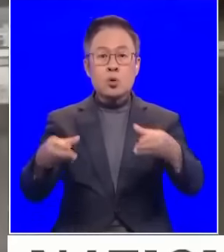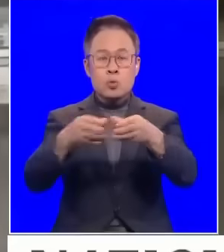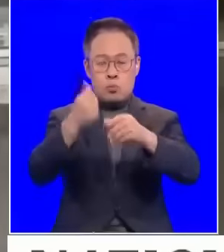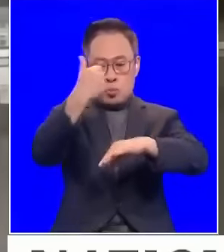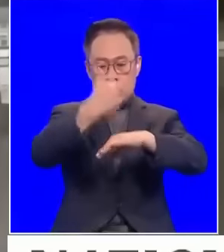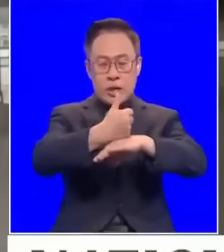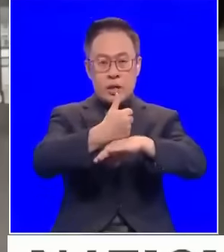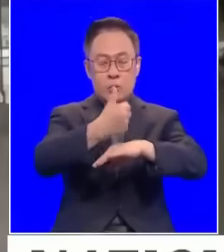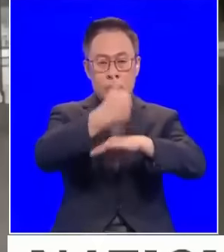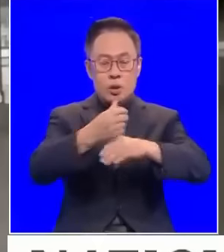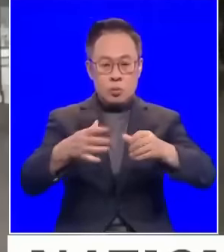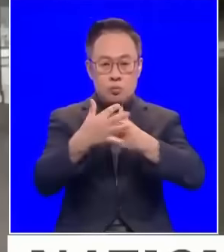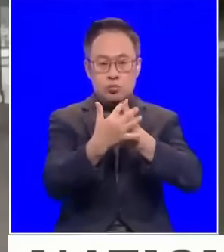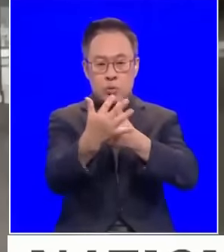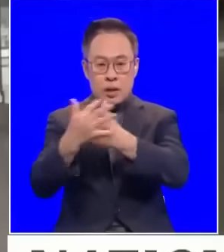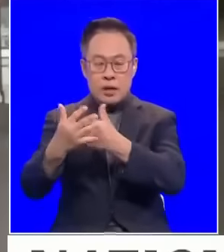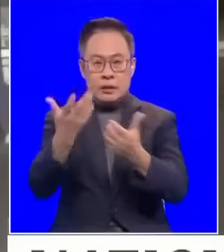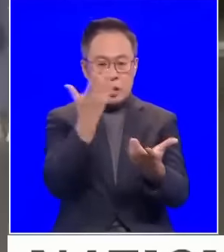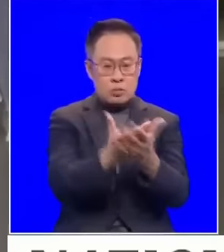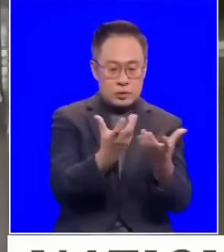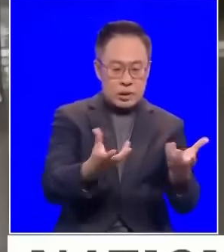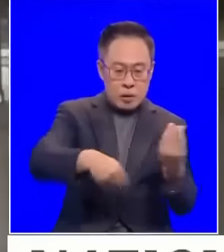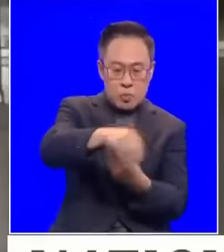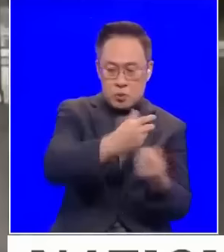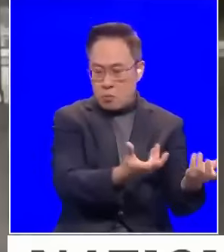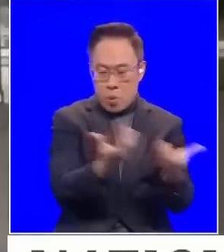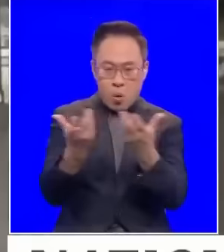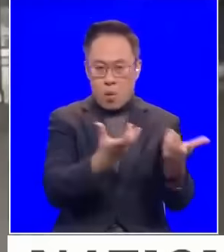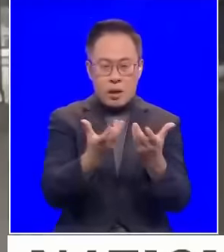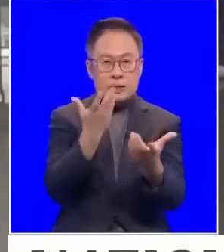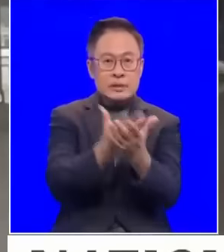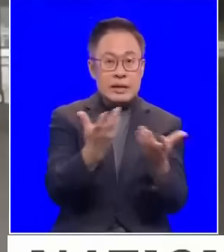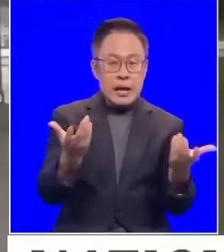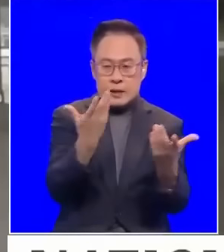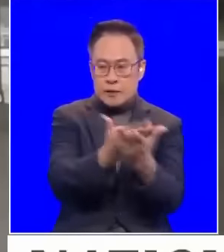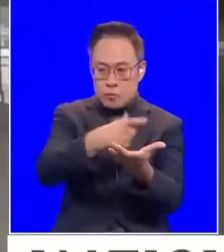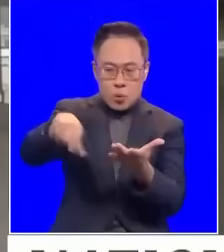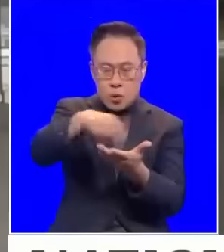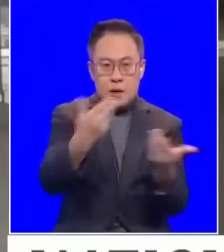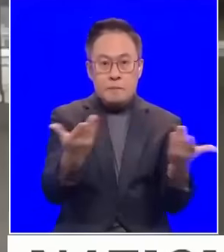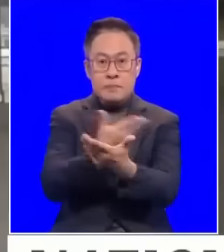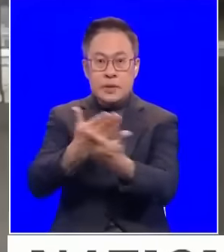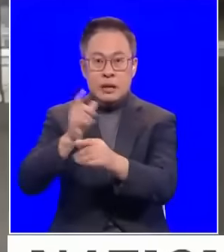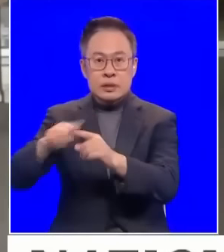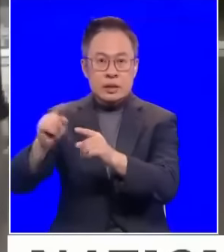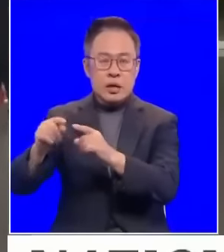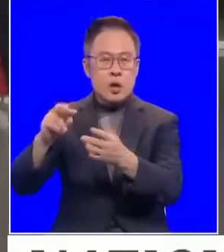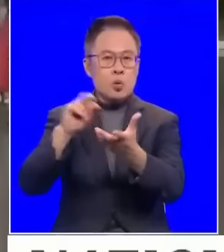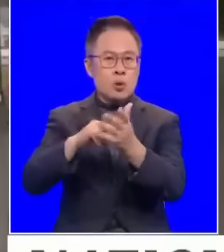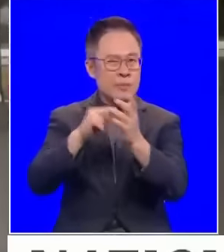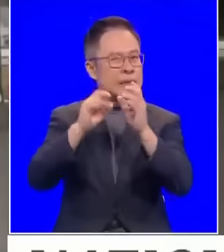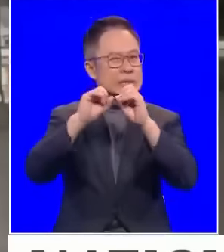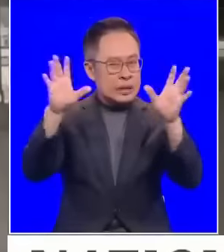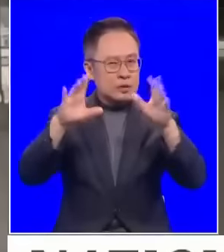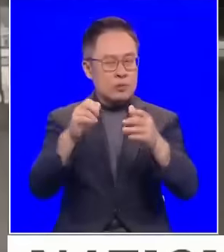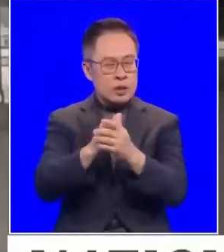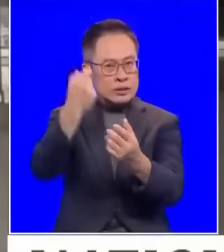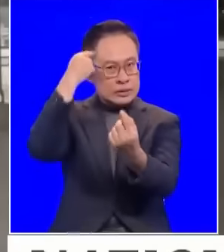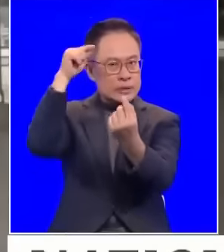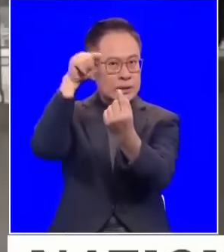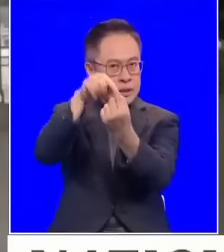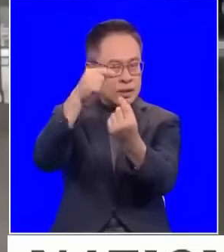ติการในลักษณะของการยักย้ายถ่ายเททรัพย์สินนะคะว่าหากยิ่งมีการโอนย้ายถ่ายเททรัพย์สินนั้นก็ยิ่งแสดงให้เห็นถึงพฤ